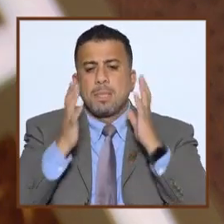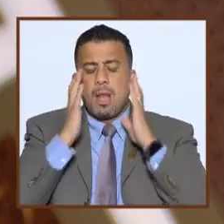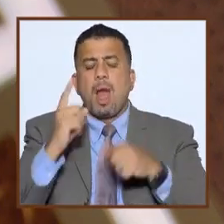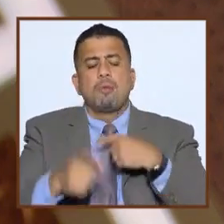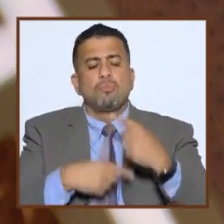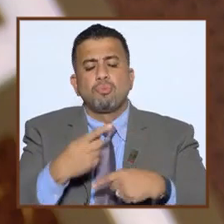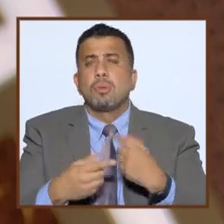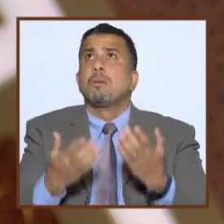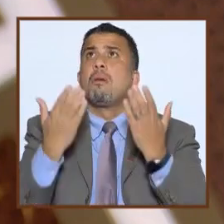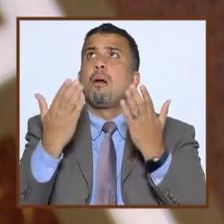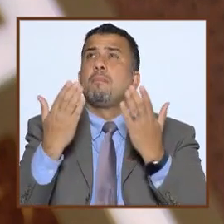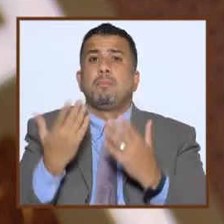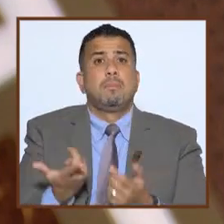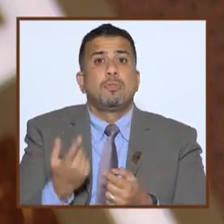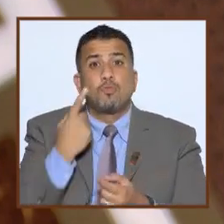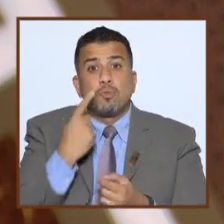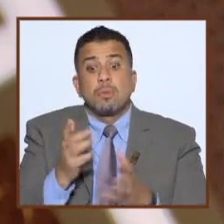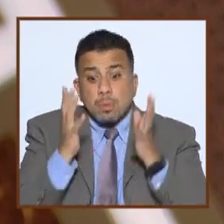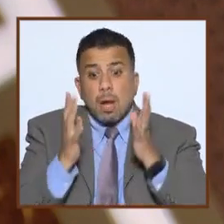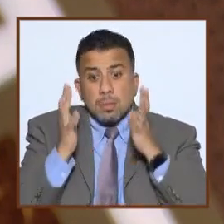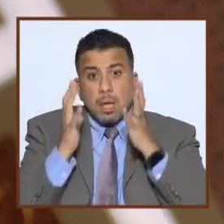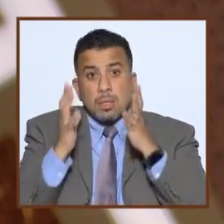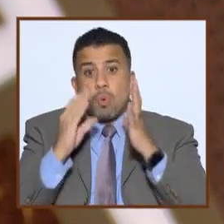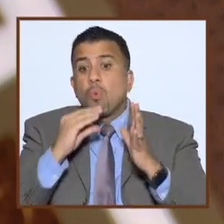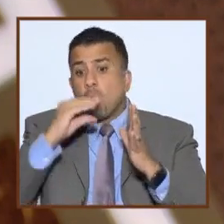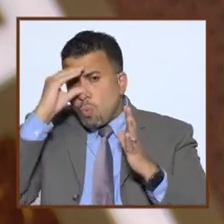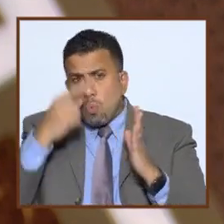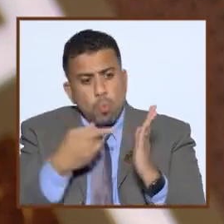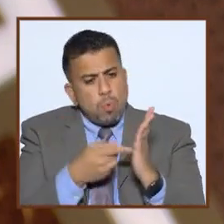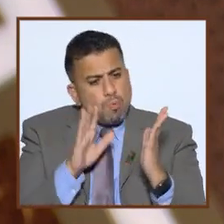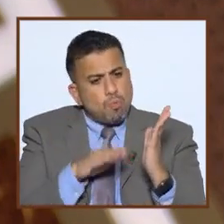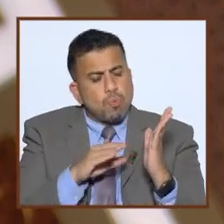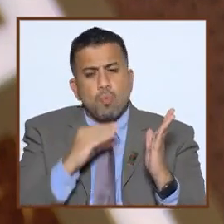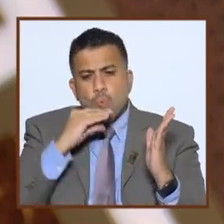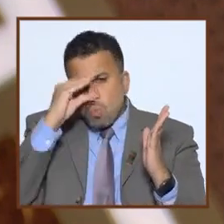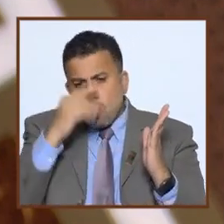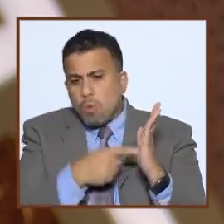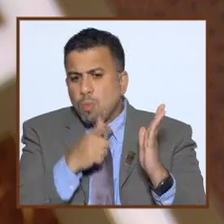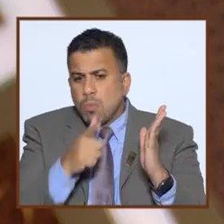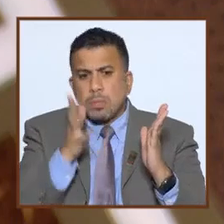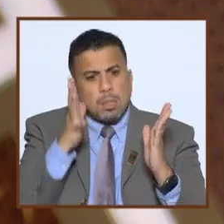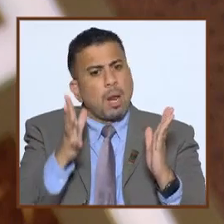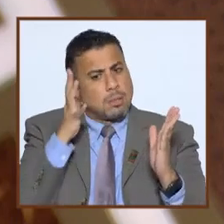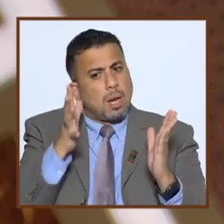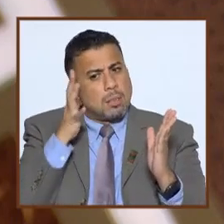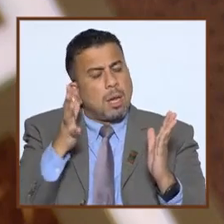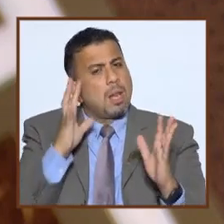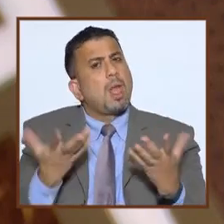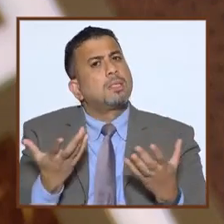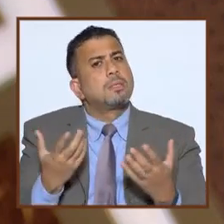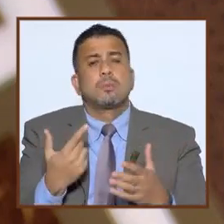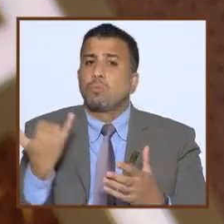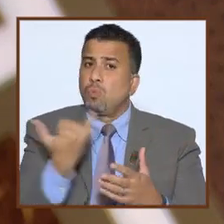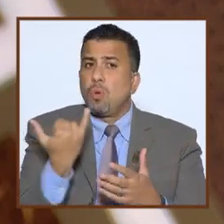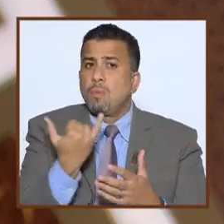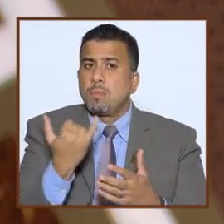وايات كثيره تشير الى ان الله تعالى امر جميع الانبياء بالصلاه وهذا يدعو الى ماذا على اهميه الصلاه ولذلك